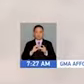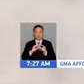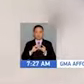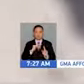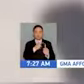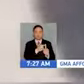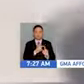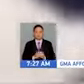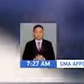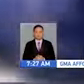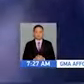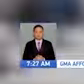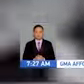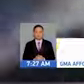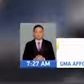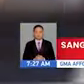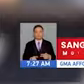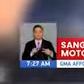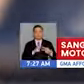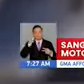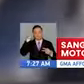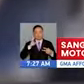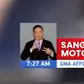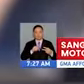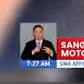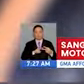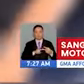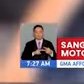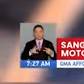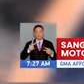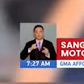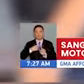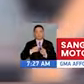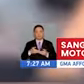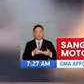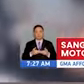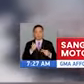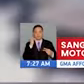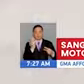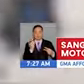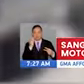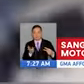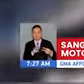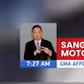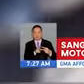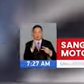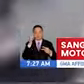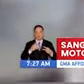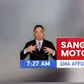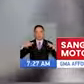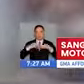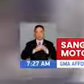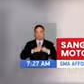Nasawi ang isang lalaki at 7 buwan ang gold sa bangga ng tricycle at motorsiklo sa San Lorenzo, Guimaras. Ayon sa pulisya, gumigayawang na ang takbo ng motorsiklo